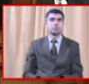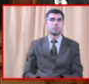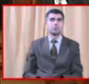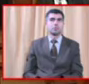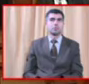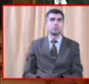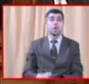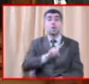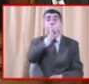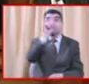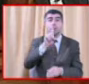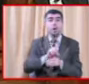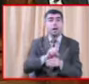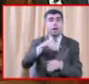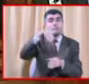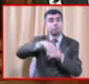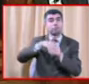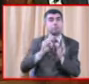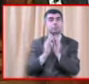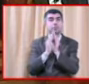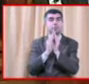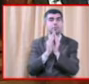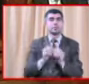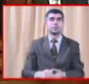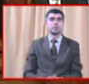سؤال فريق العدالة والتنمية.